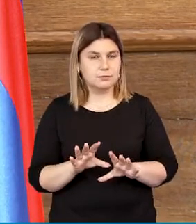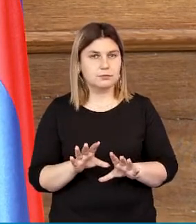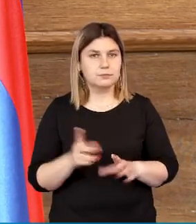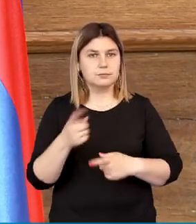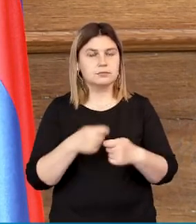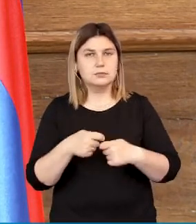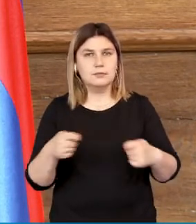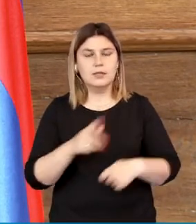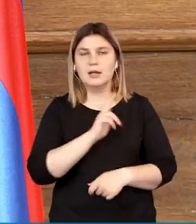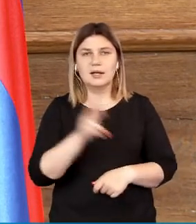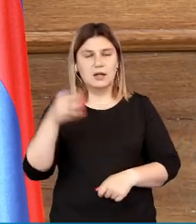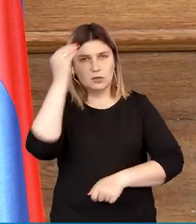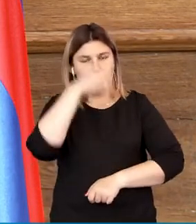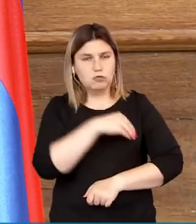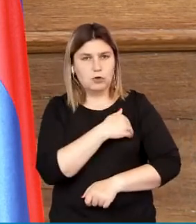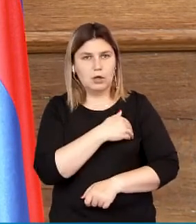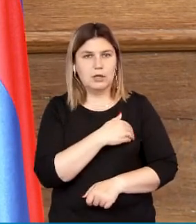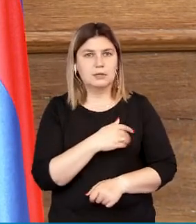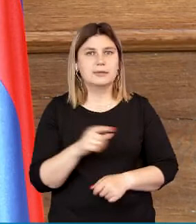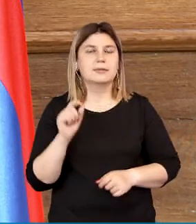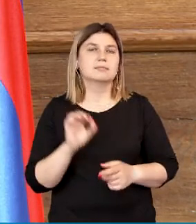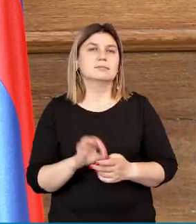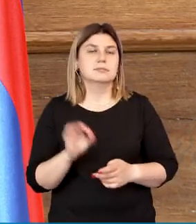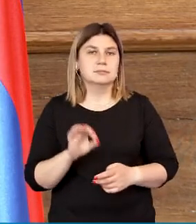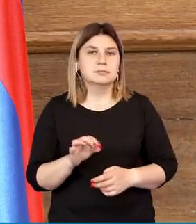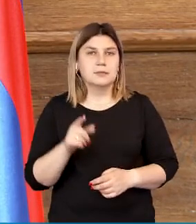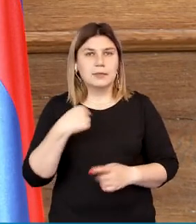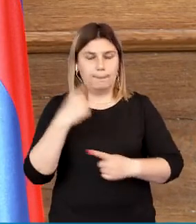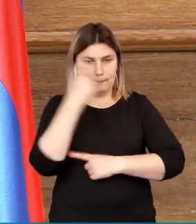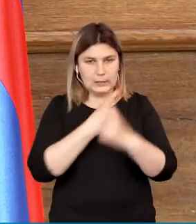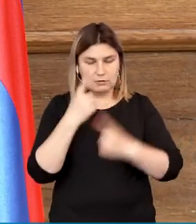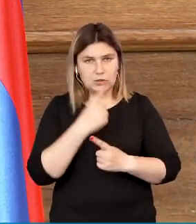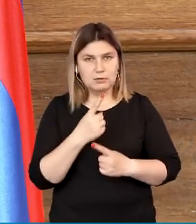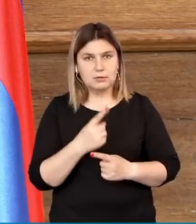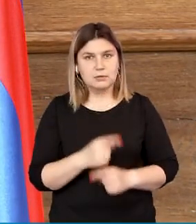rozstrzygane na poziomie każdej szkoły. Natomiast myślę niestety, że